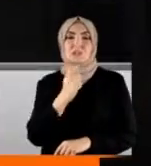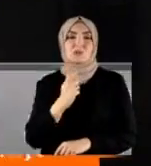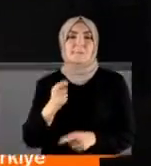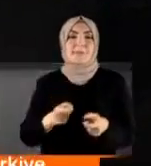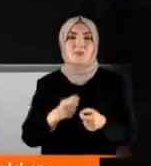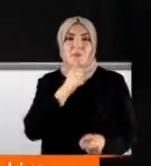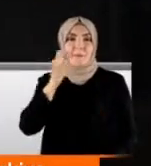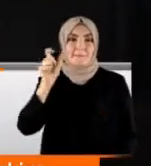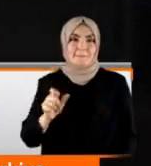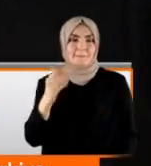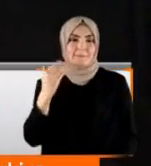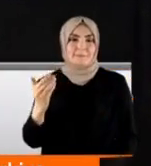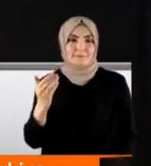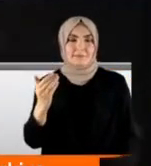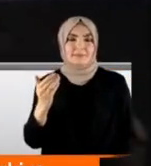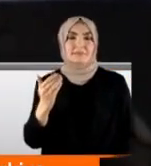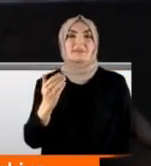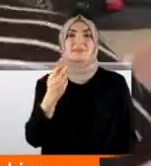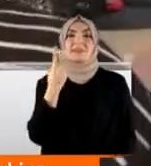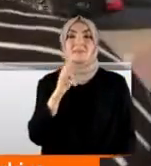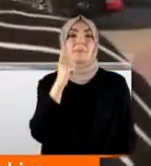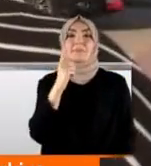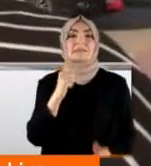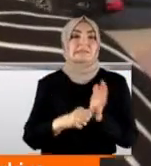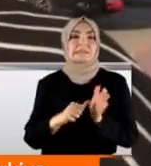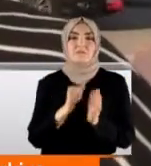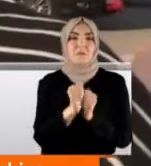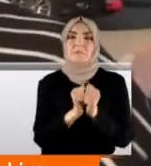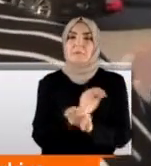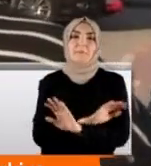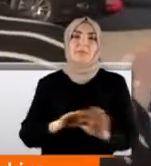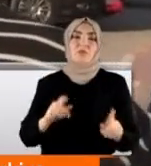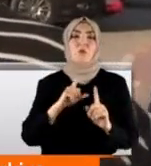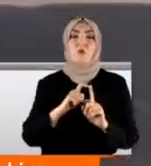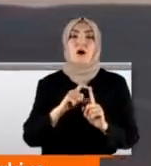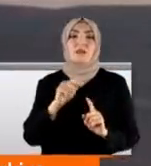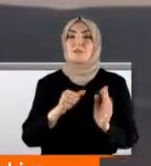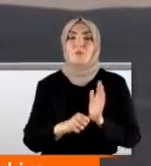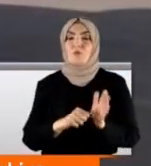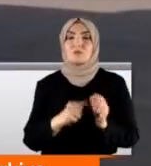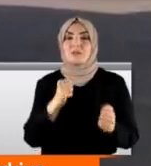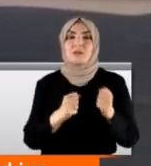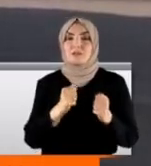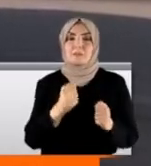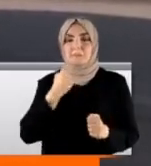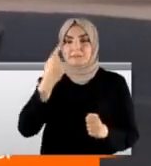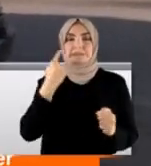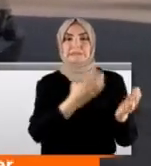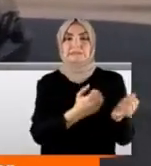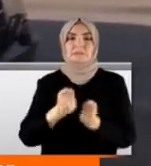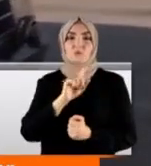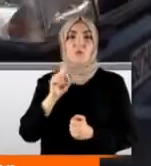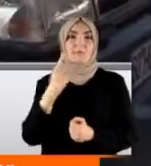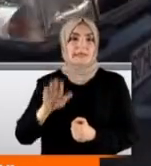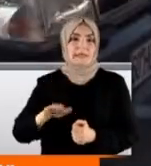son verilen Doğan model otomobili satın aldı. Yapılacakları da var yani, bir 5-10 bin liralık daha masrafı var. Çetinkaya 10 bin liraya satın aldığı